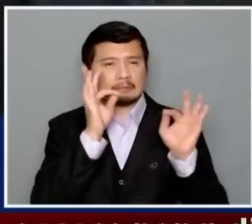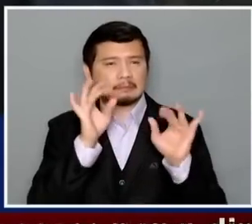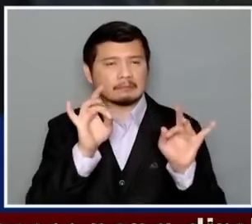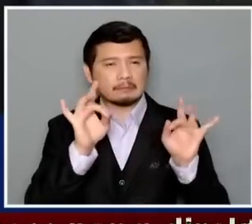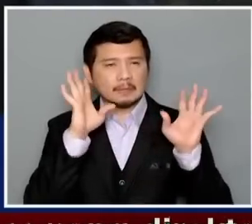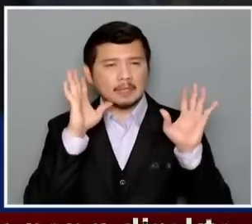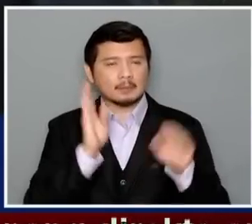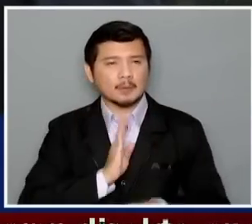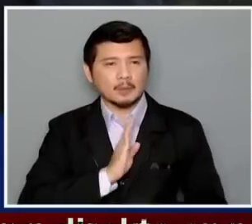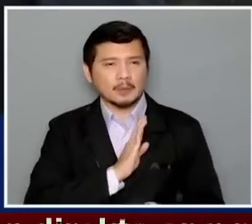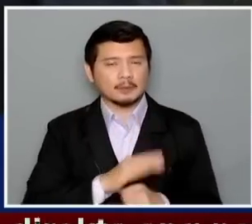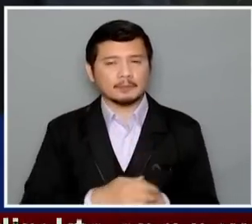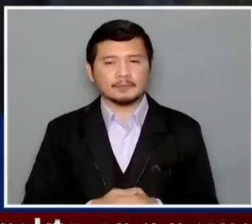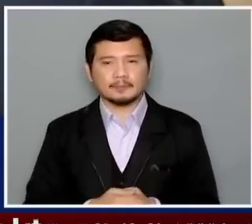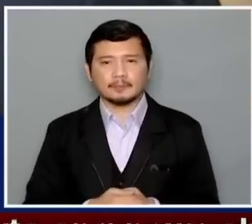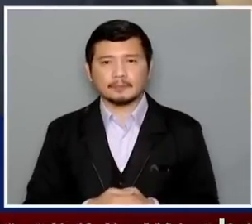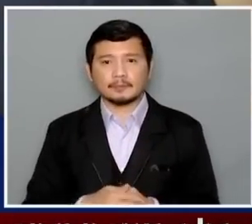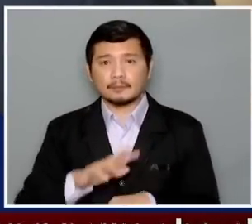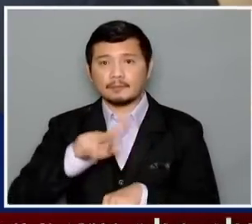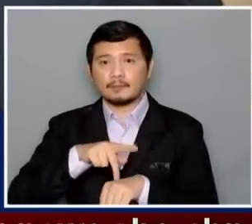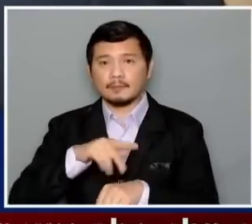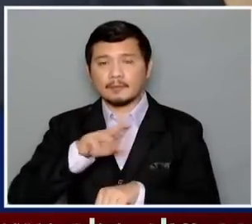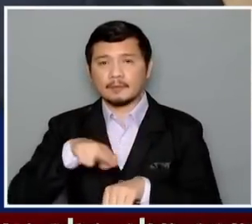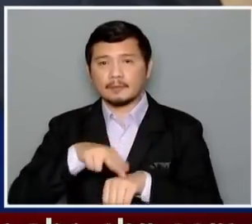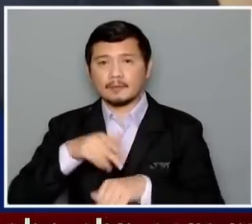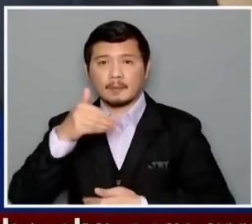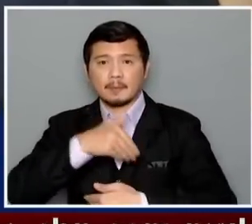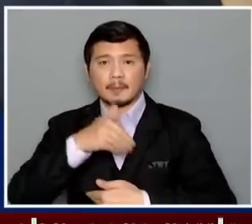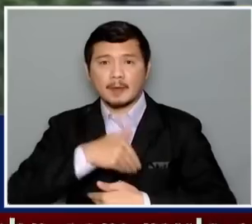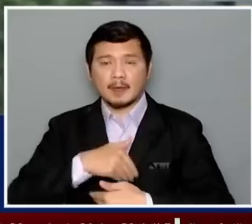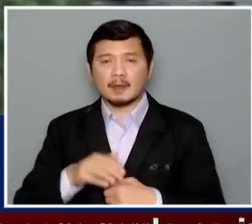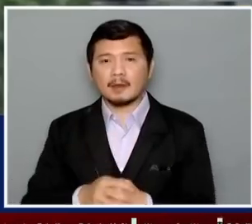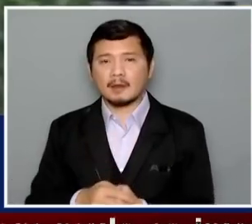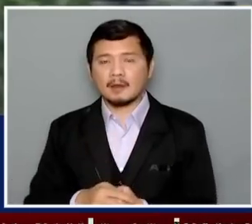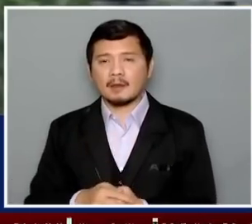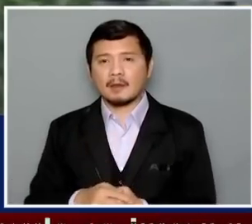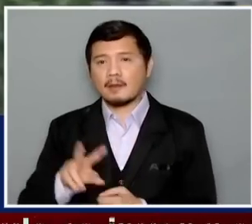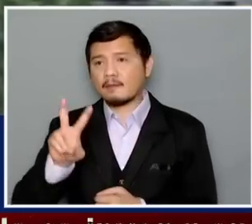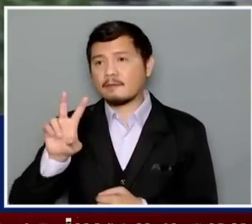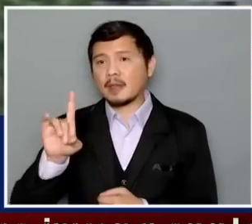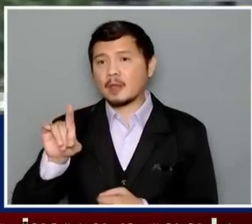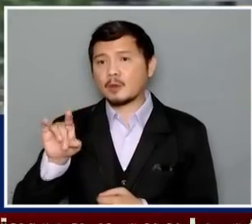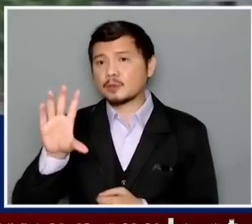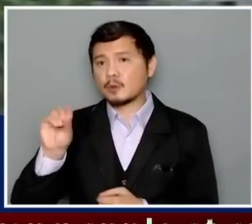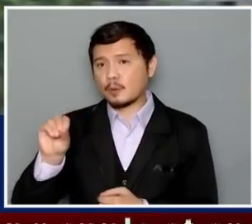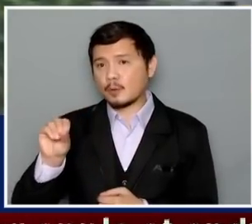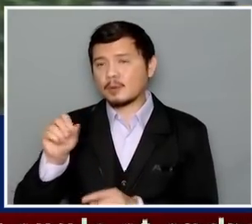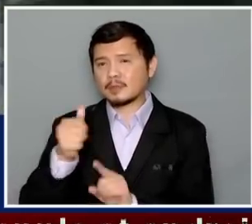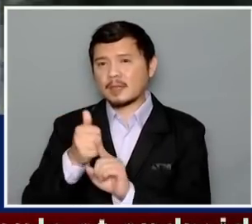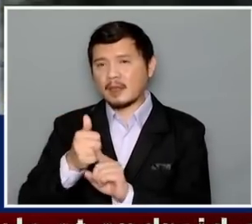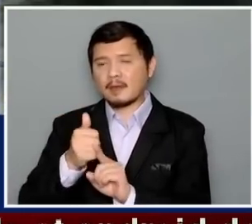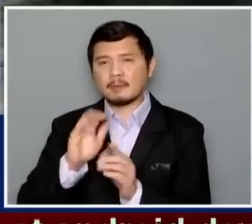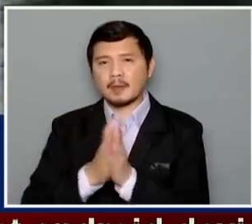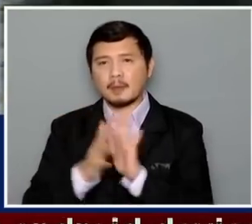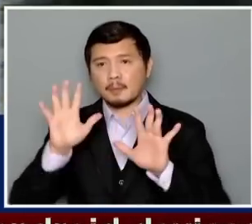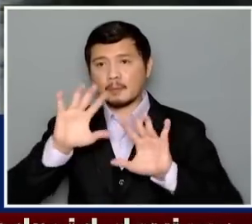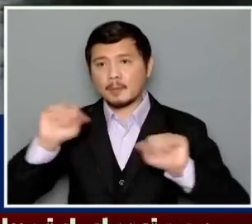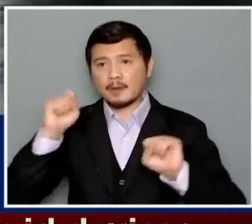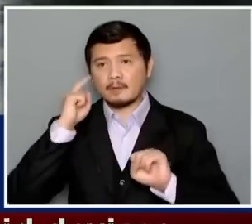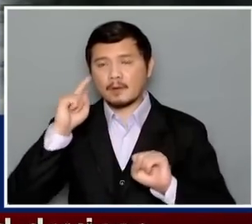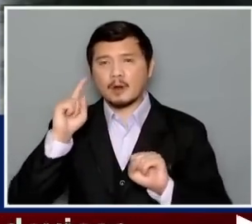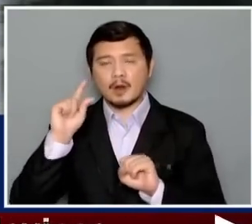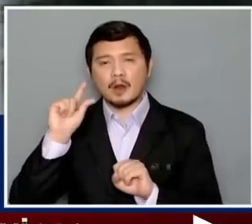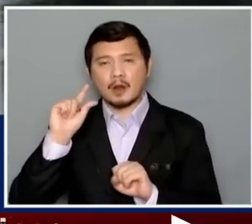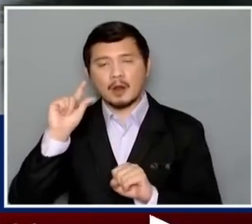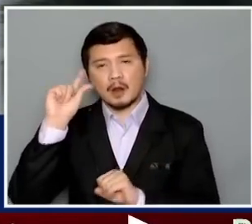Pangulo at CEO ng Philippine National Bank na si Jose Arnulfo Wick Veloso ang magiging presidente at General Manager ng Government Service